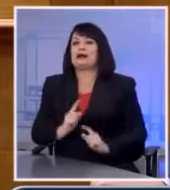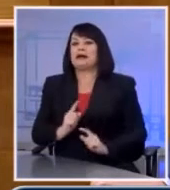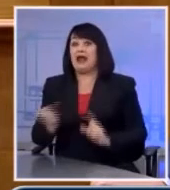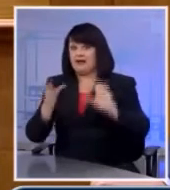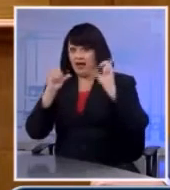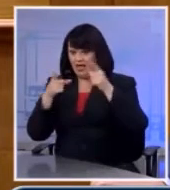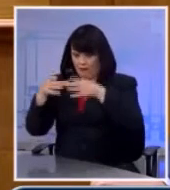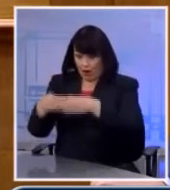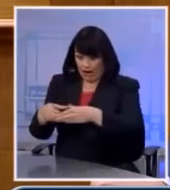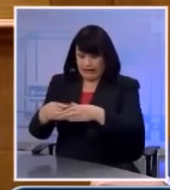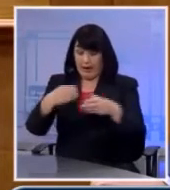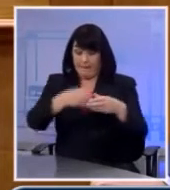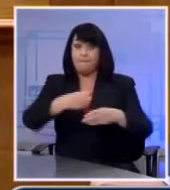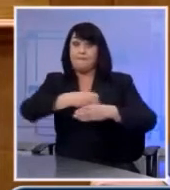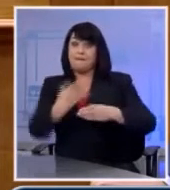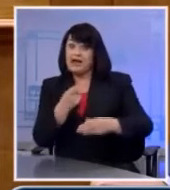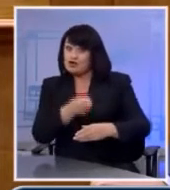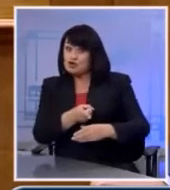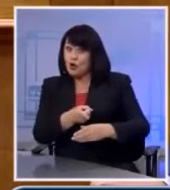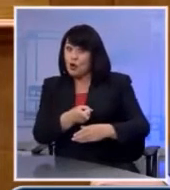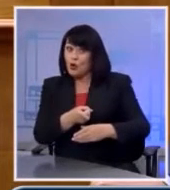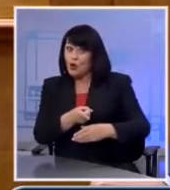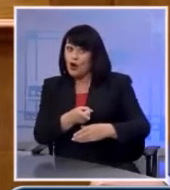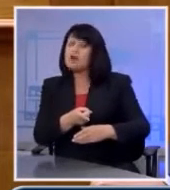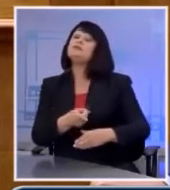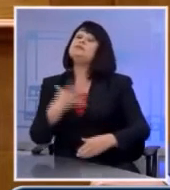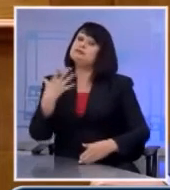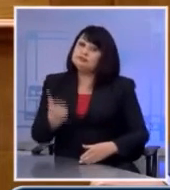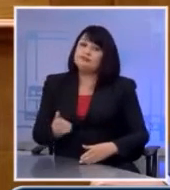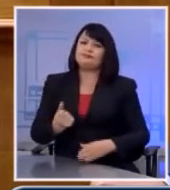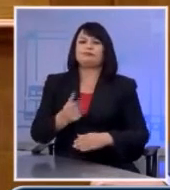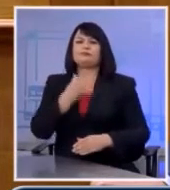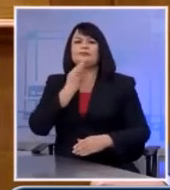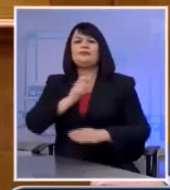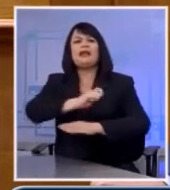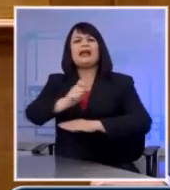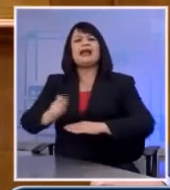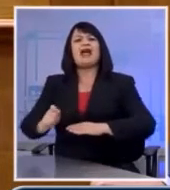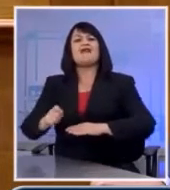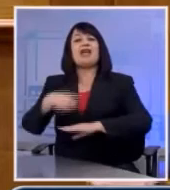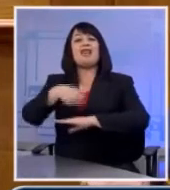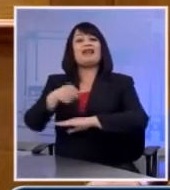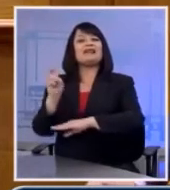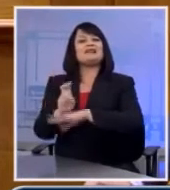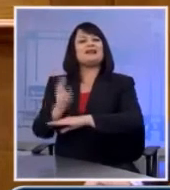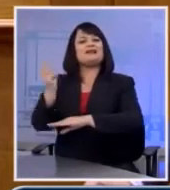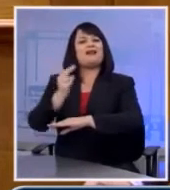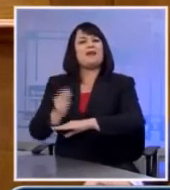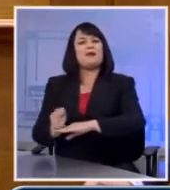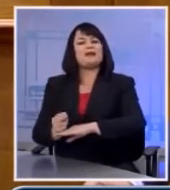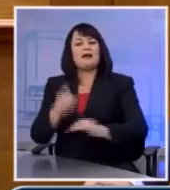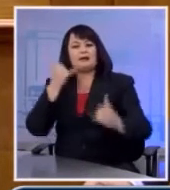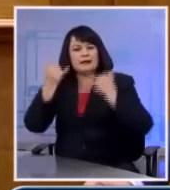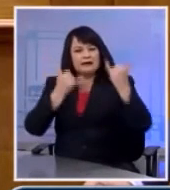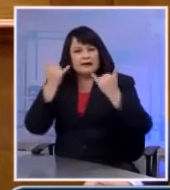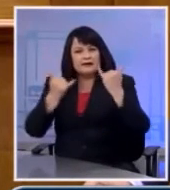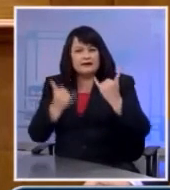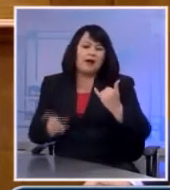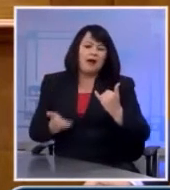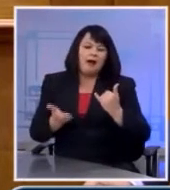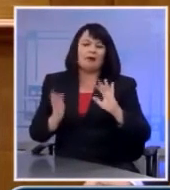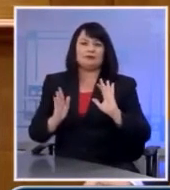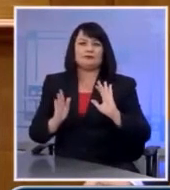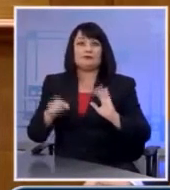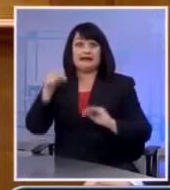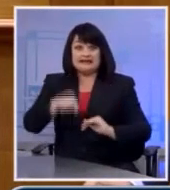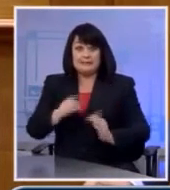κόμματα υπήρξατε κατά καιρούς γραφεία διεκπεραίωσης δικαστικών εκκρεμωτήτων. Αλλά αυτό σήμερα έχει